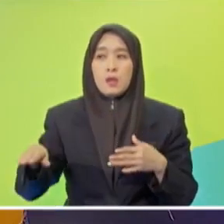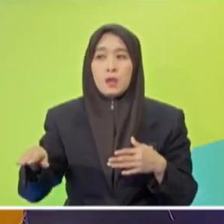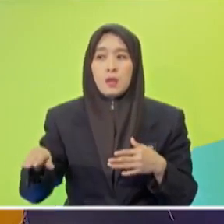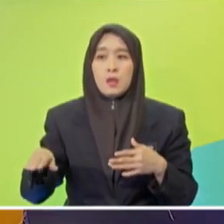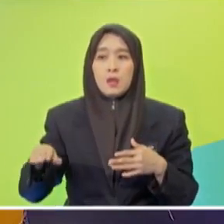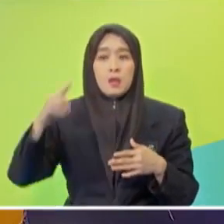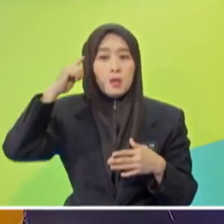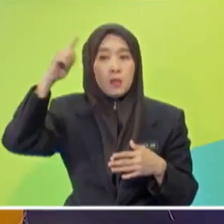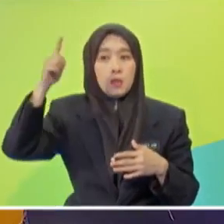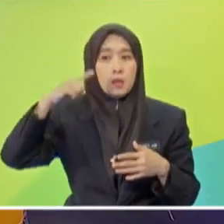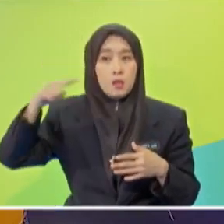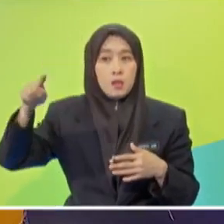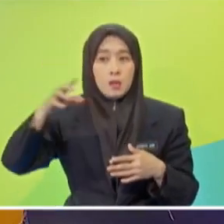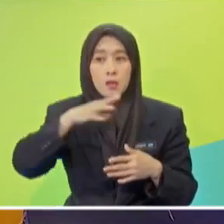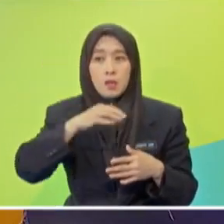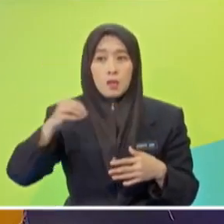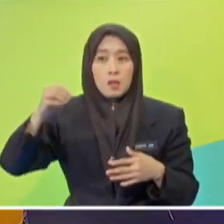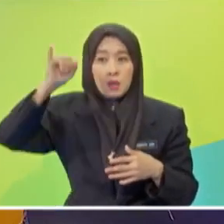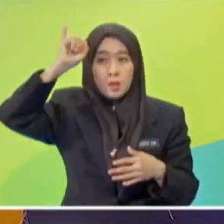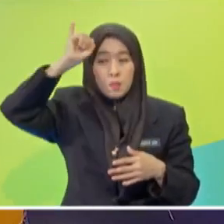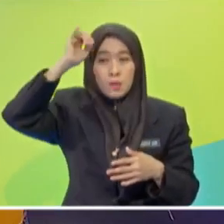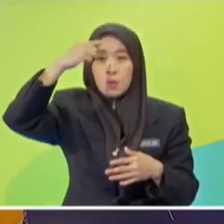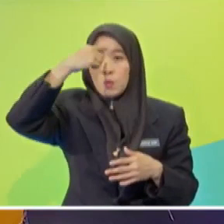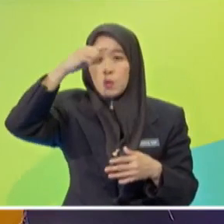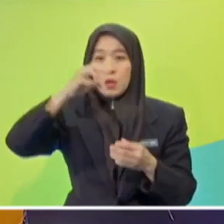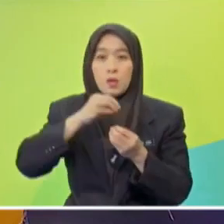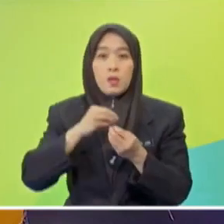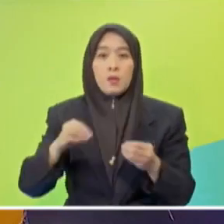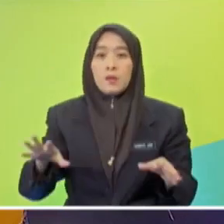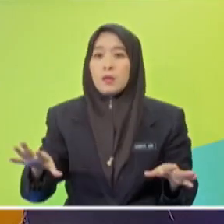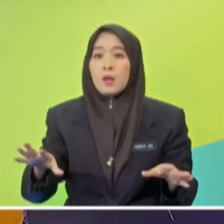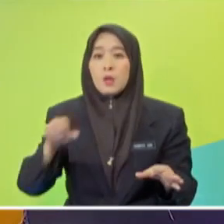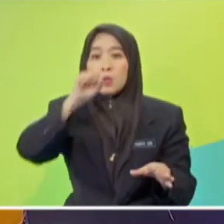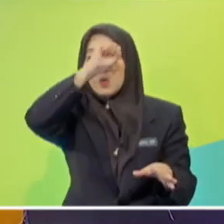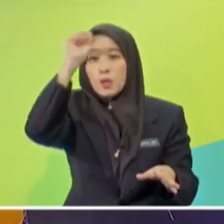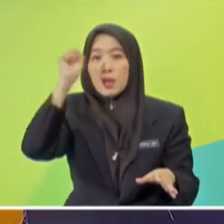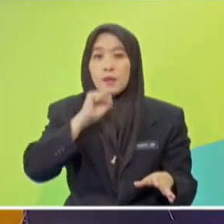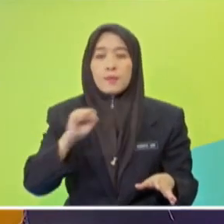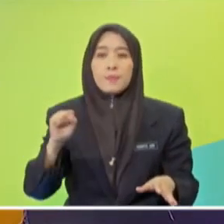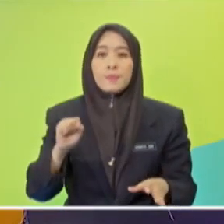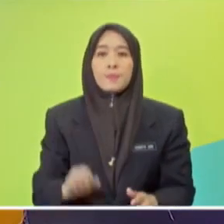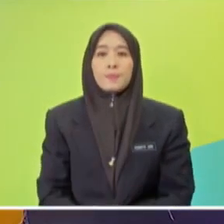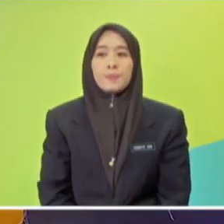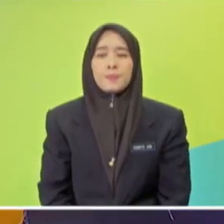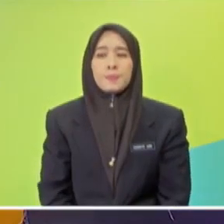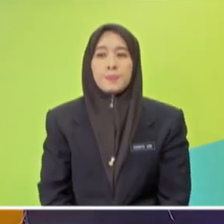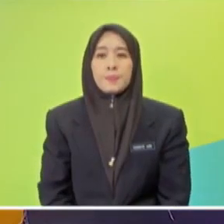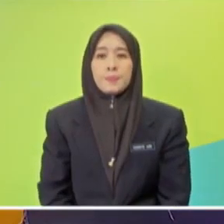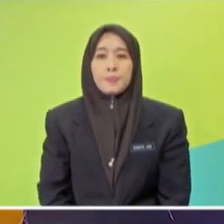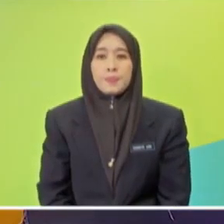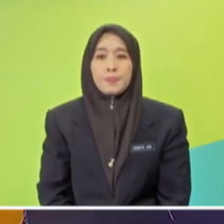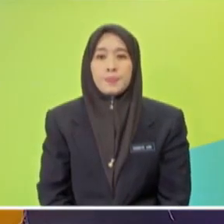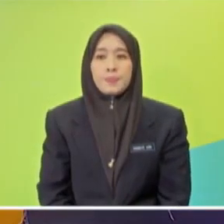adik Zakri dan juga adik hikmah untuk selesaikan soal dan yang pertama ini dulu oke kita lihat